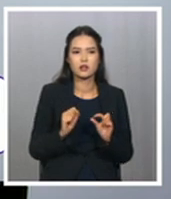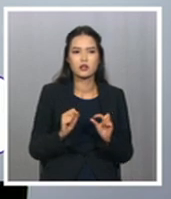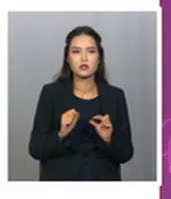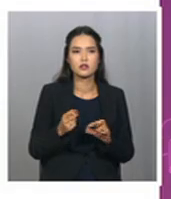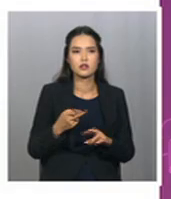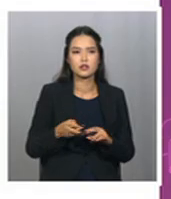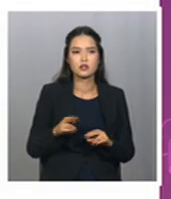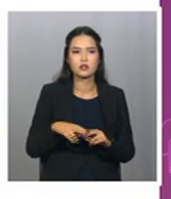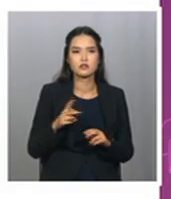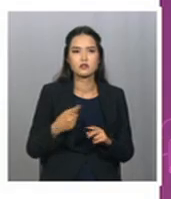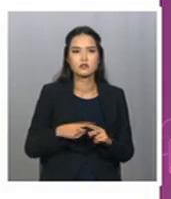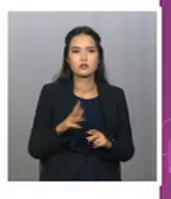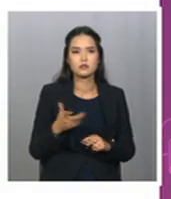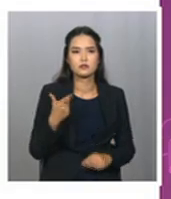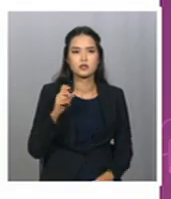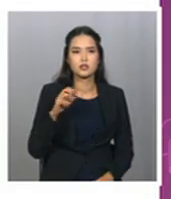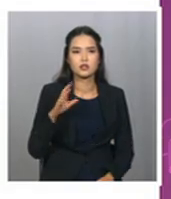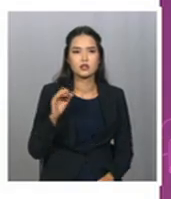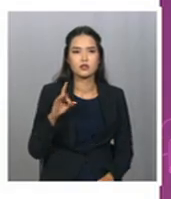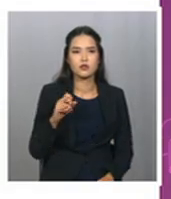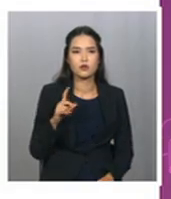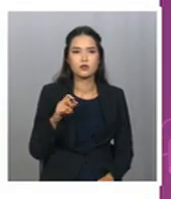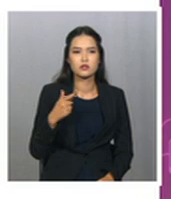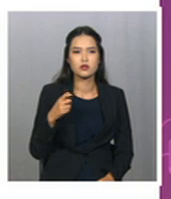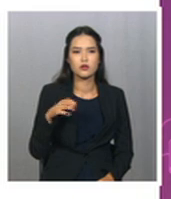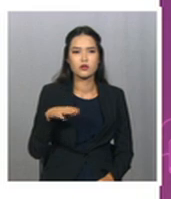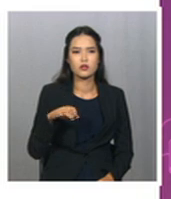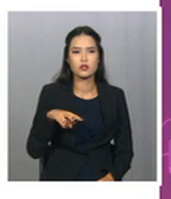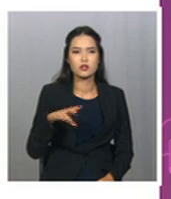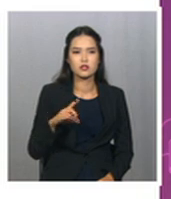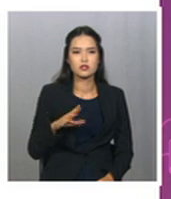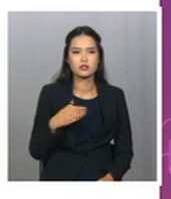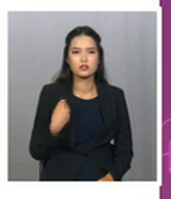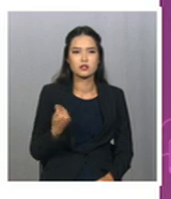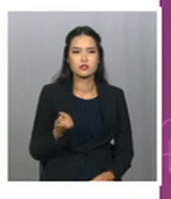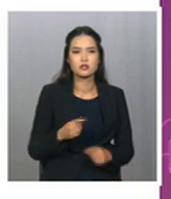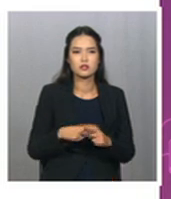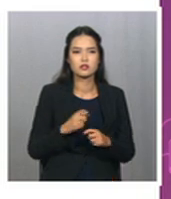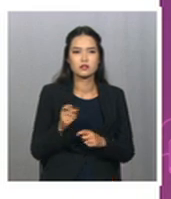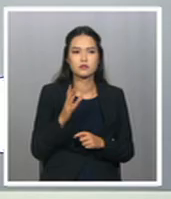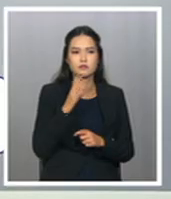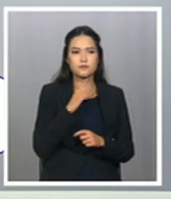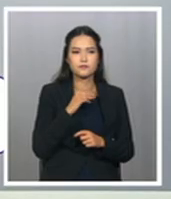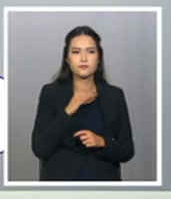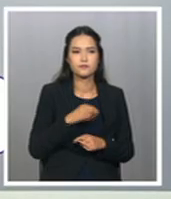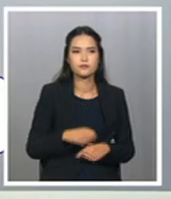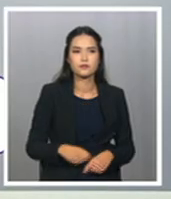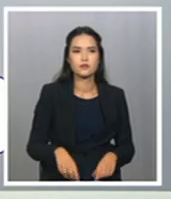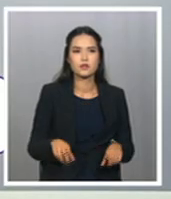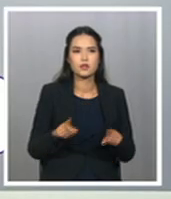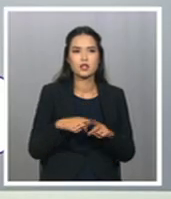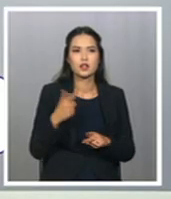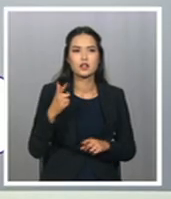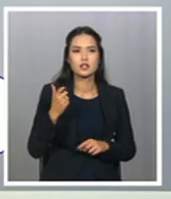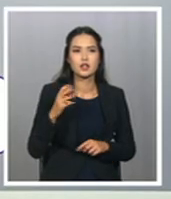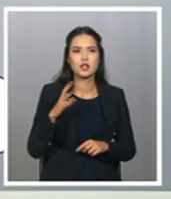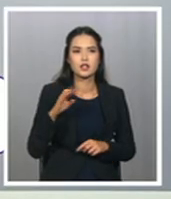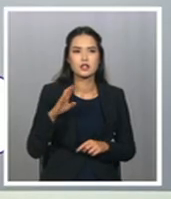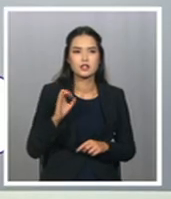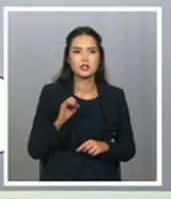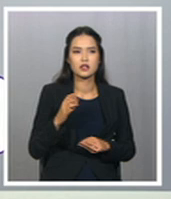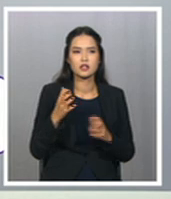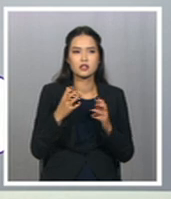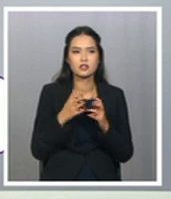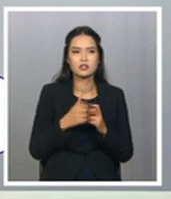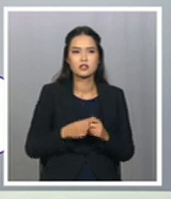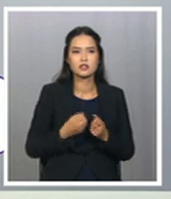үлкен А яғни доминантты, ал екіншісі кішкентай А, яғни рецессивті күйде болуы мүмкін. Генетикалық есептерді шығару барысында